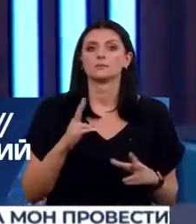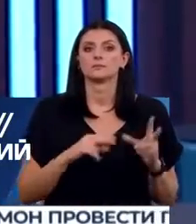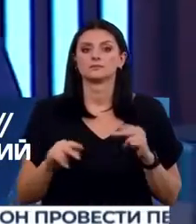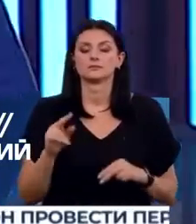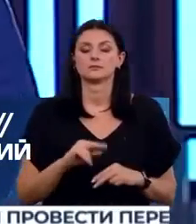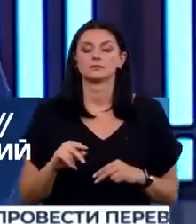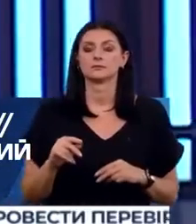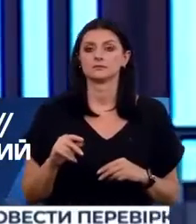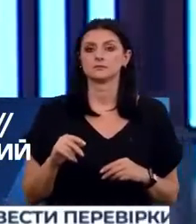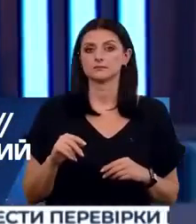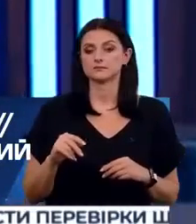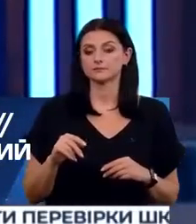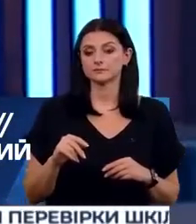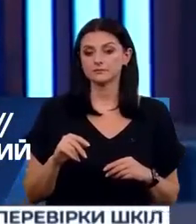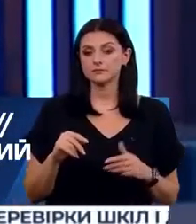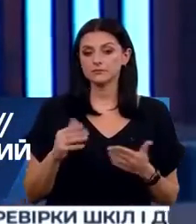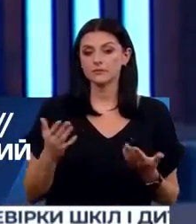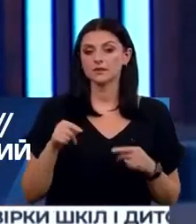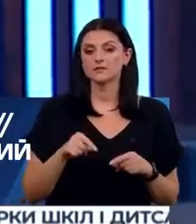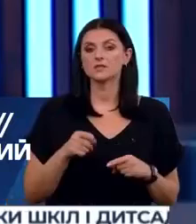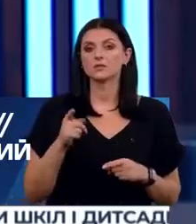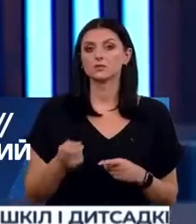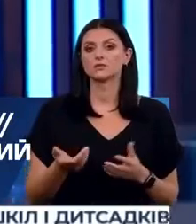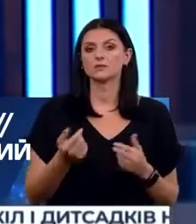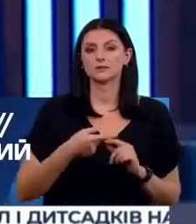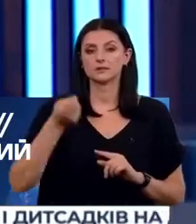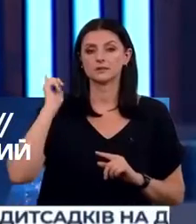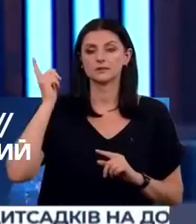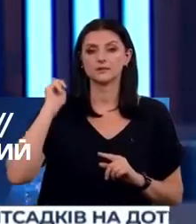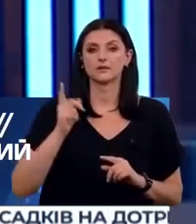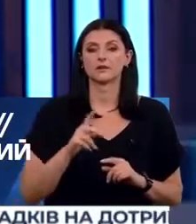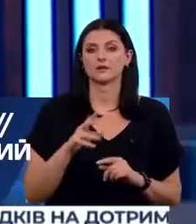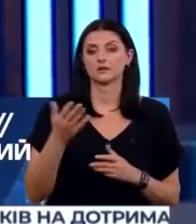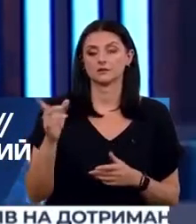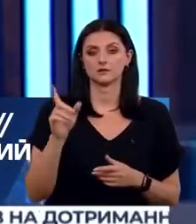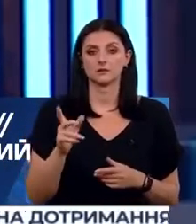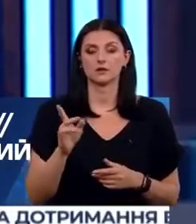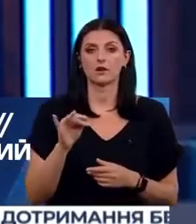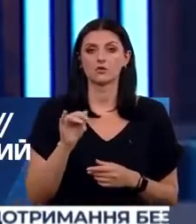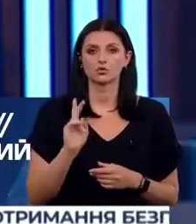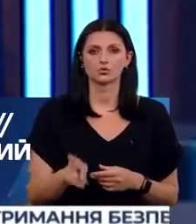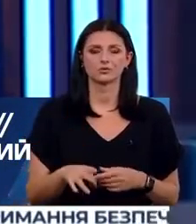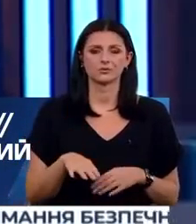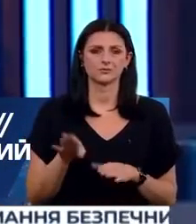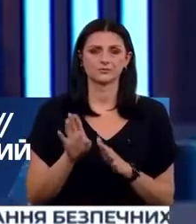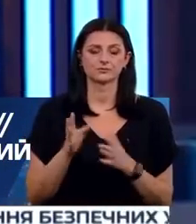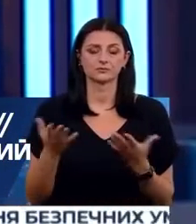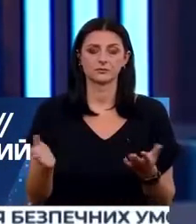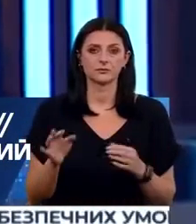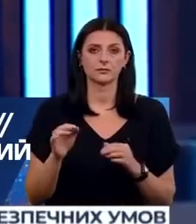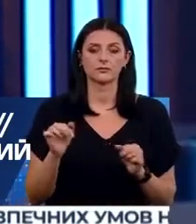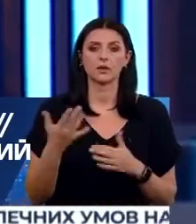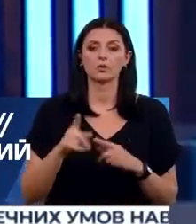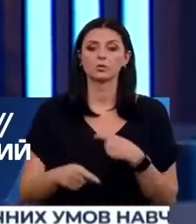плаву. Звідси вони дістали такий нафталін політичний, як Кравчук, абсолютно нікчема, якому досталось у